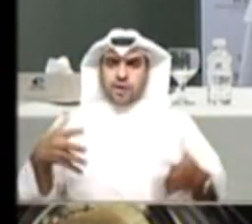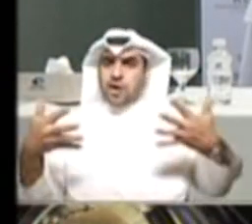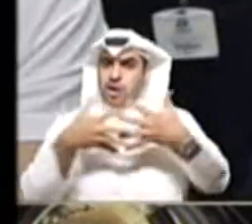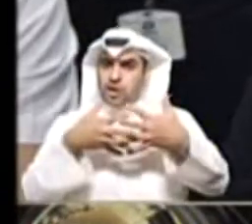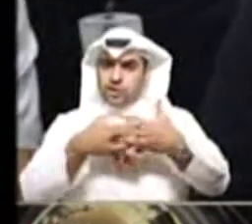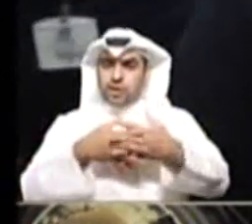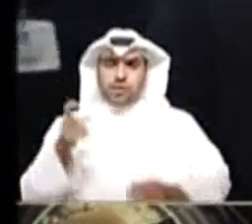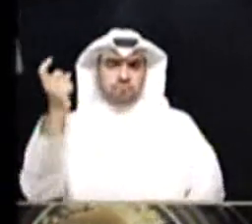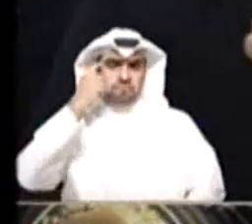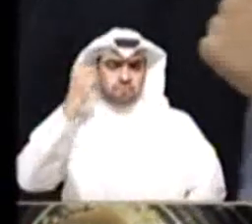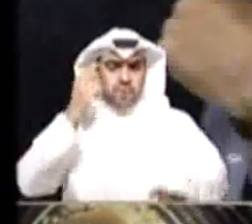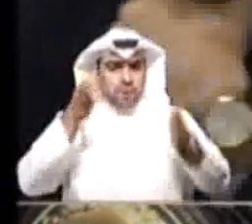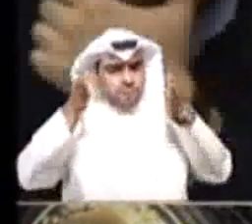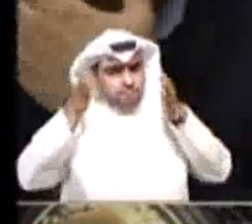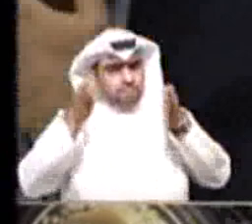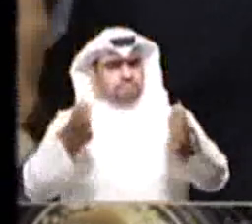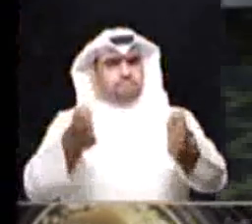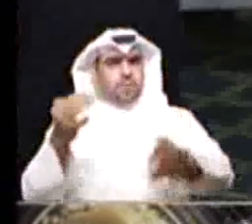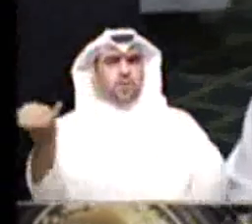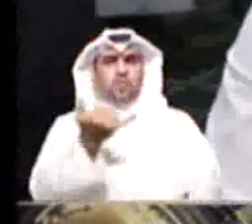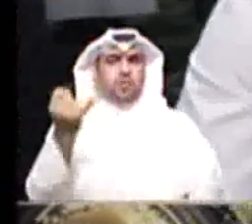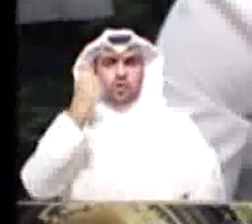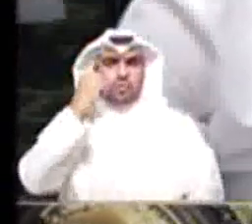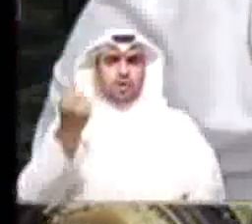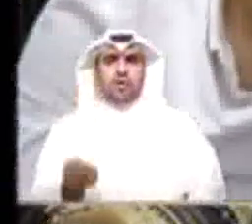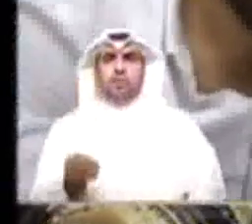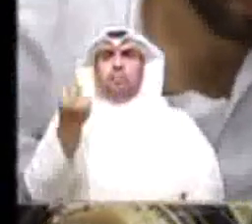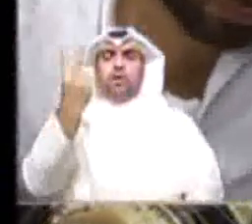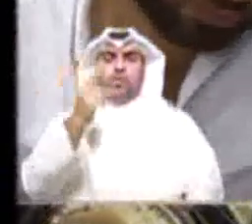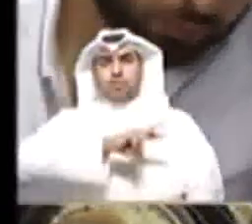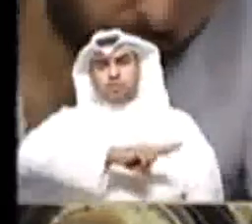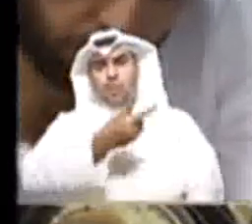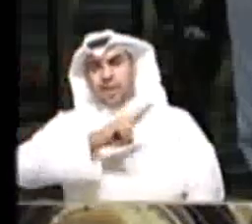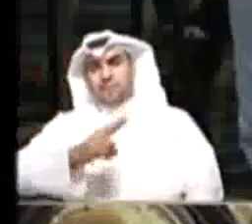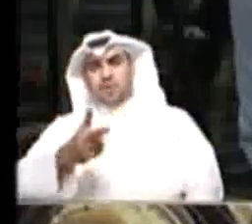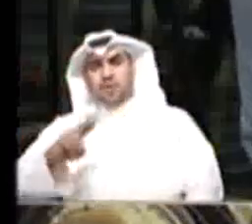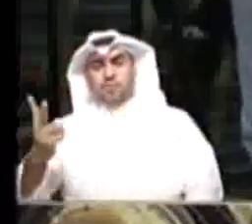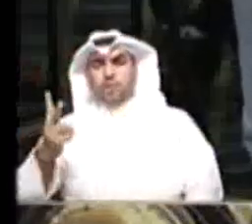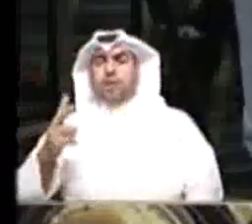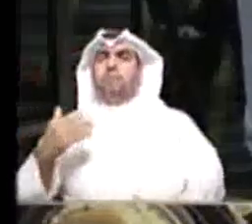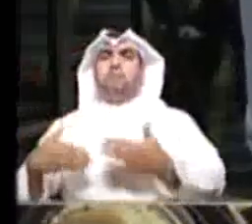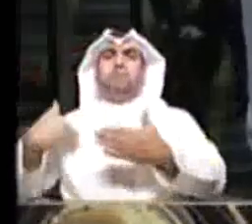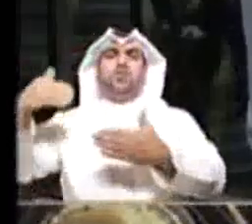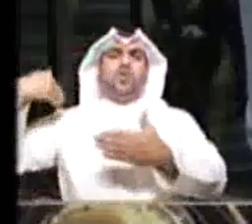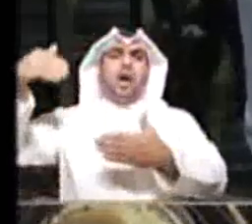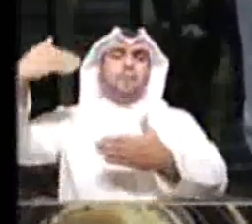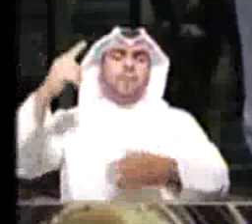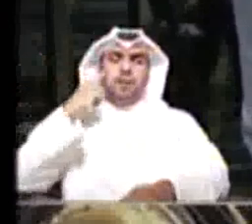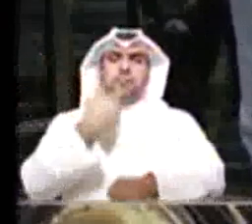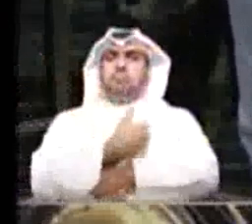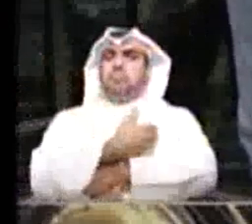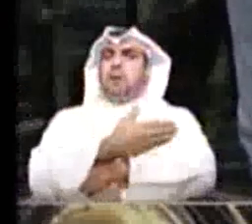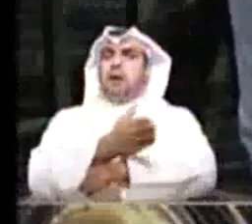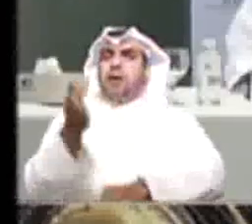التركيز والسعي على مشاريع جديدة ذات الوزن الاستراتيجي على المدى الطويل. أيضا كشف في المؤتمر الصحفي